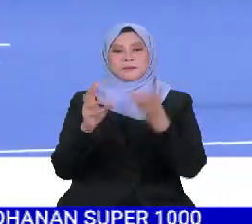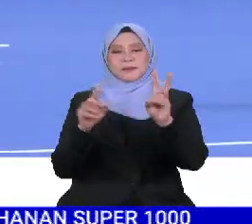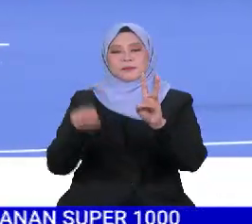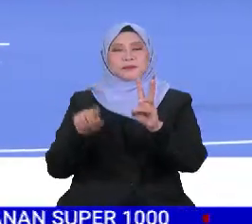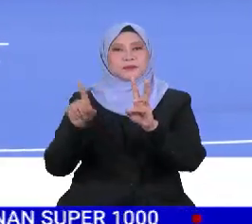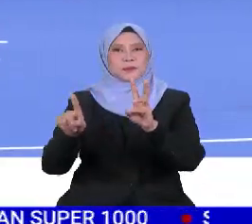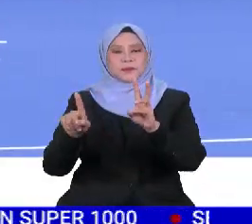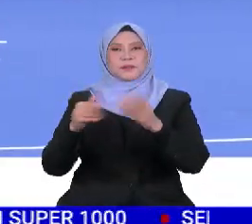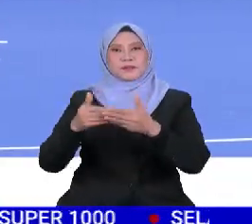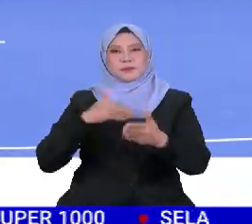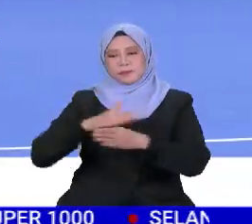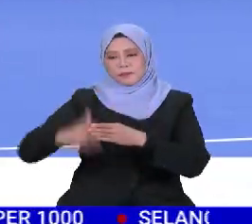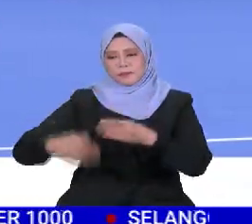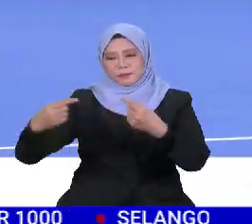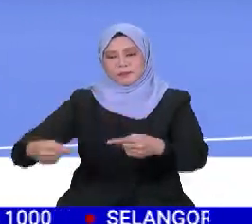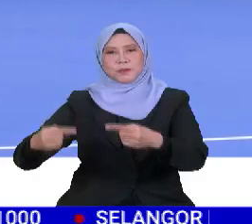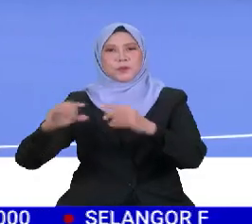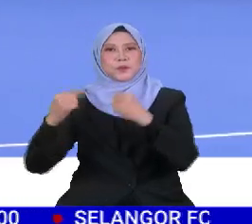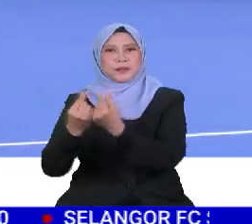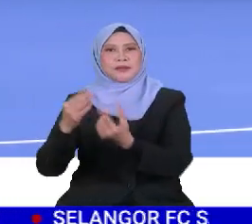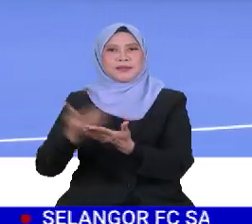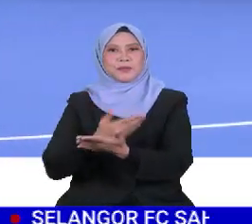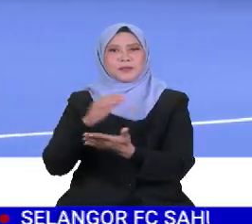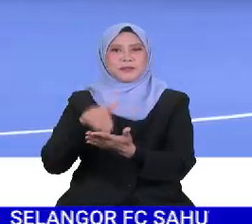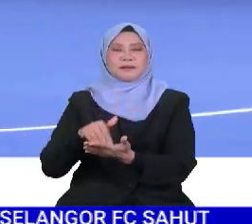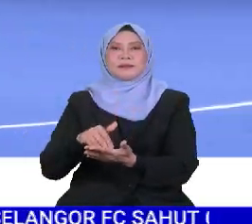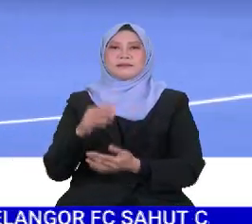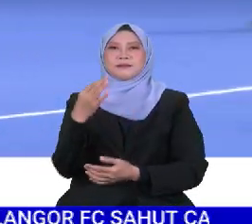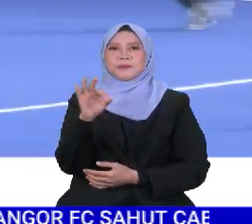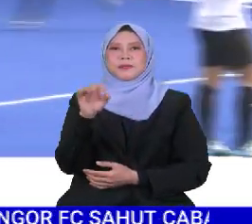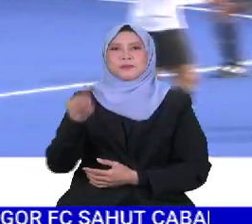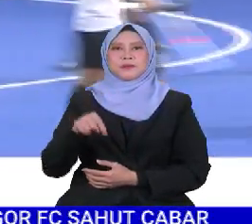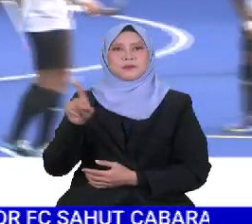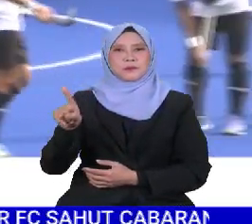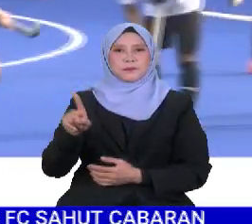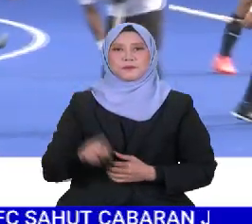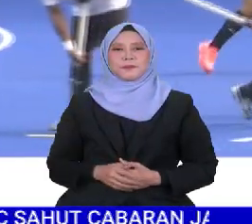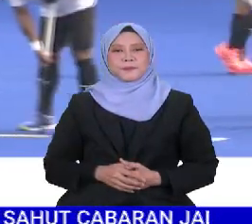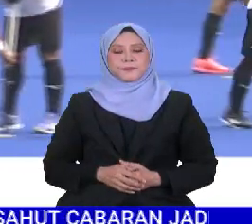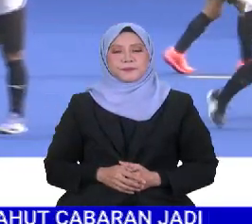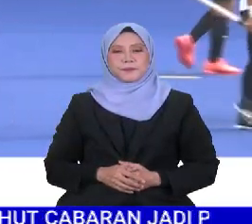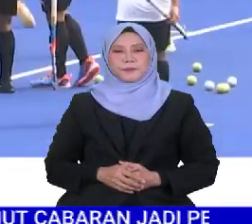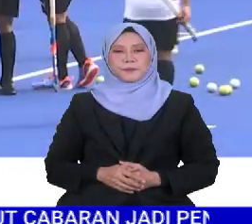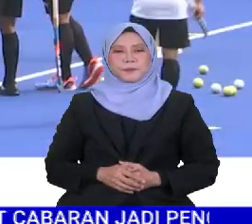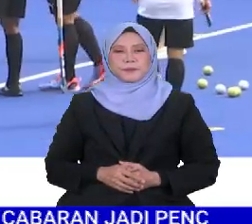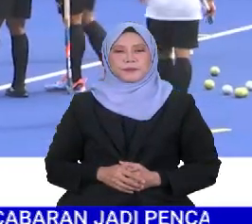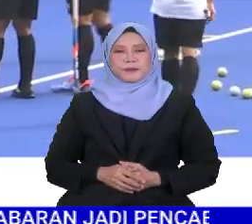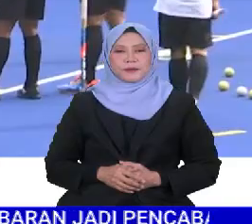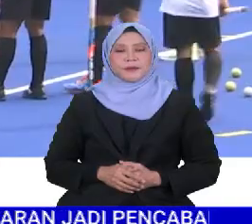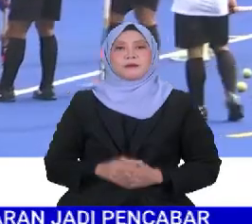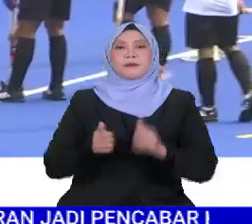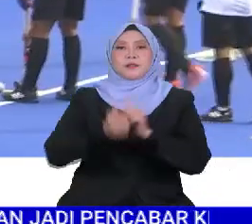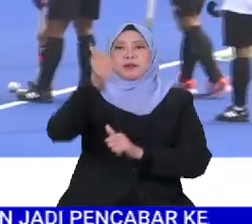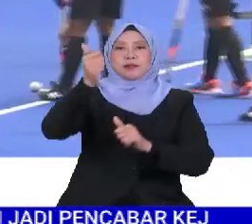Januari sebelum menamakan saingan kumpulan berdepan New Zealand pada 19 Januari. Mengikut format kejohanan,